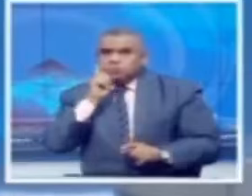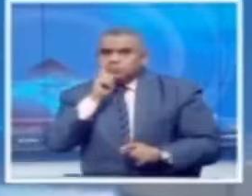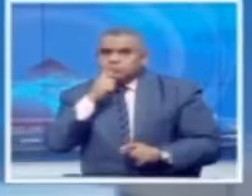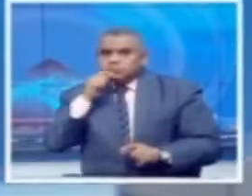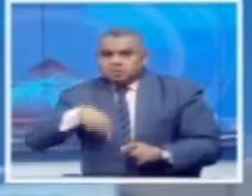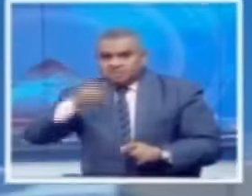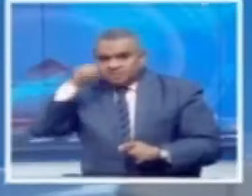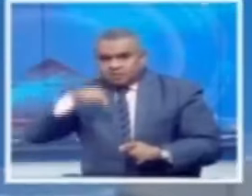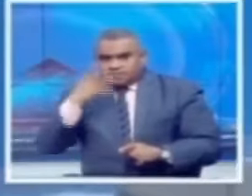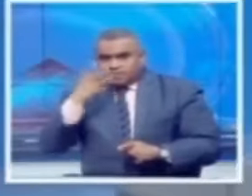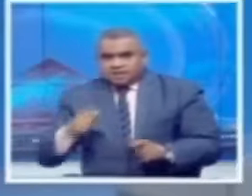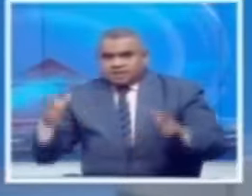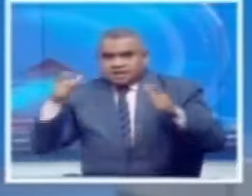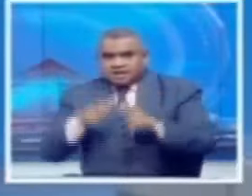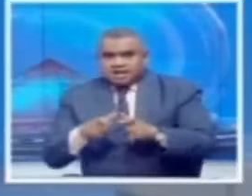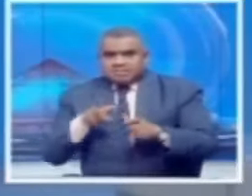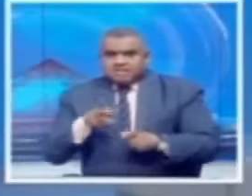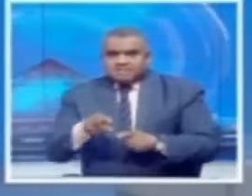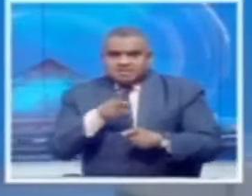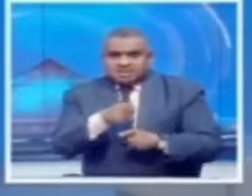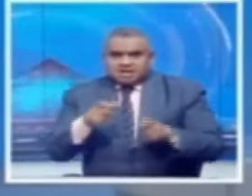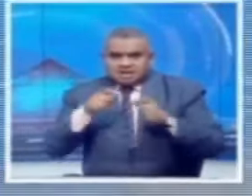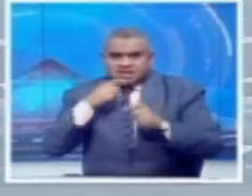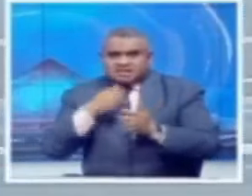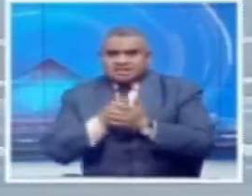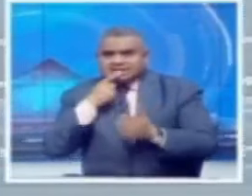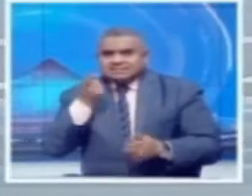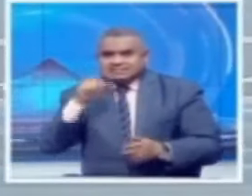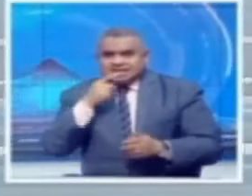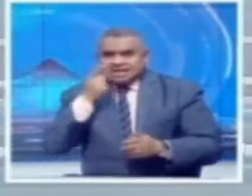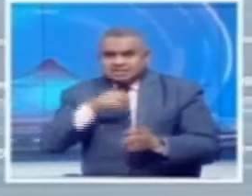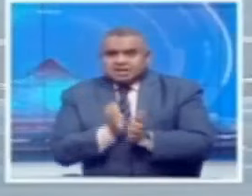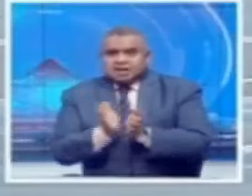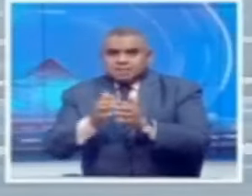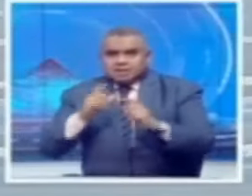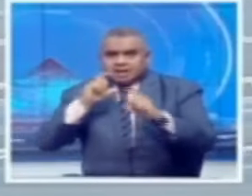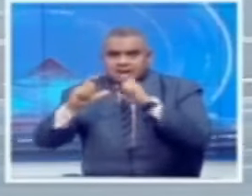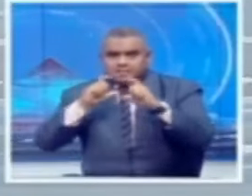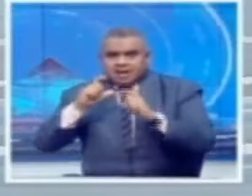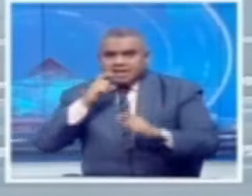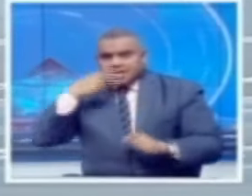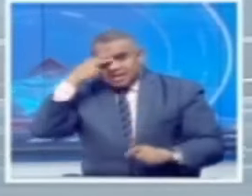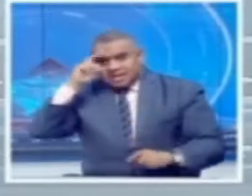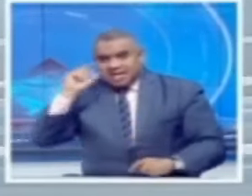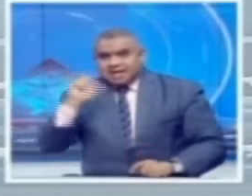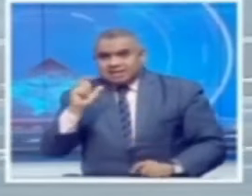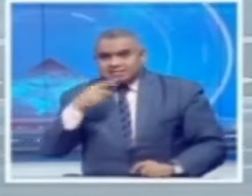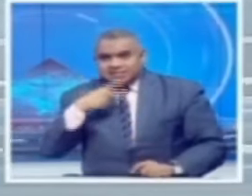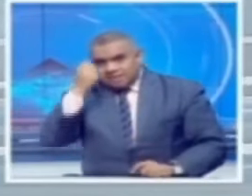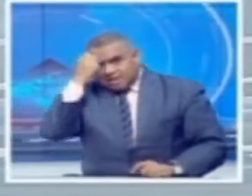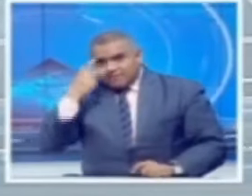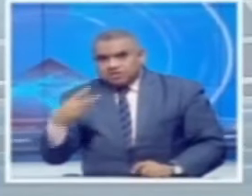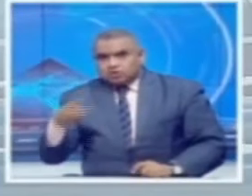مساء اليوم في الجلسة الافتتاحية للاجتماعات السنوية لمجموعة البنك الإسلامي للتنمية